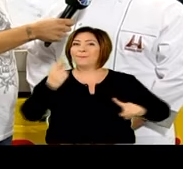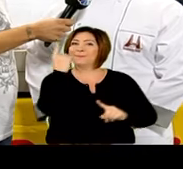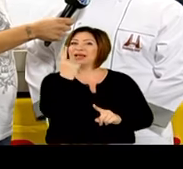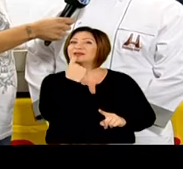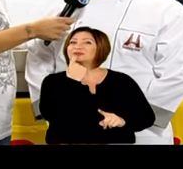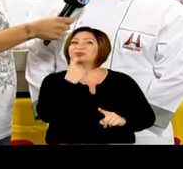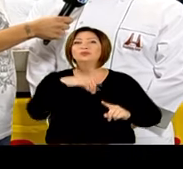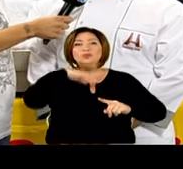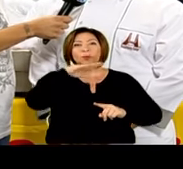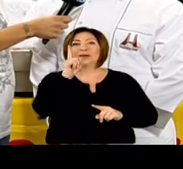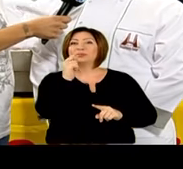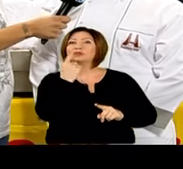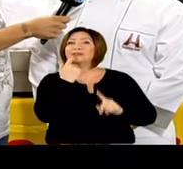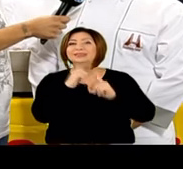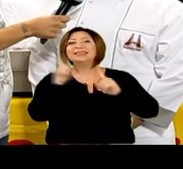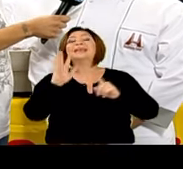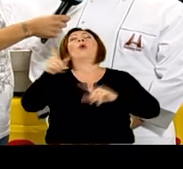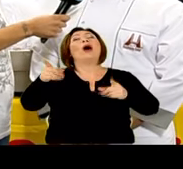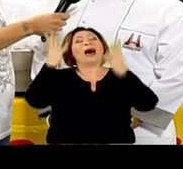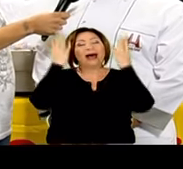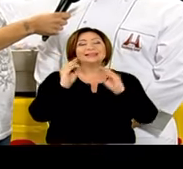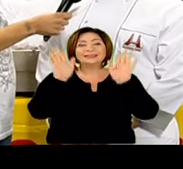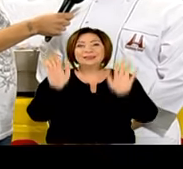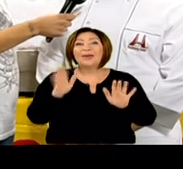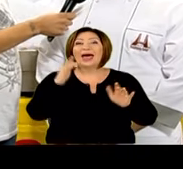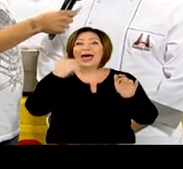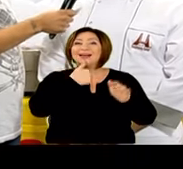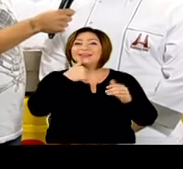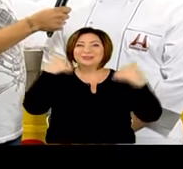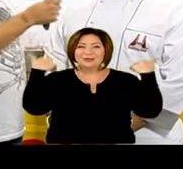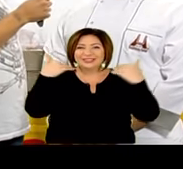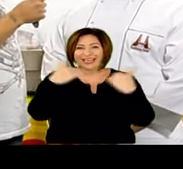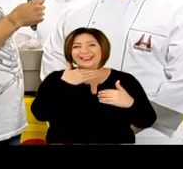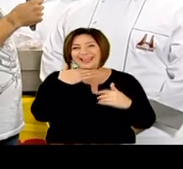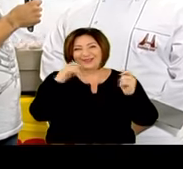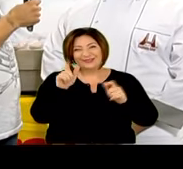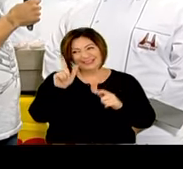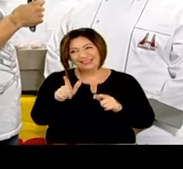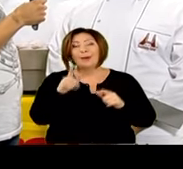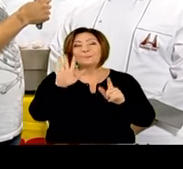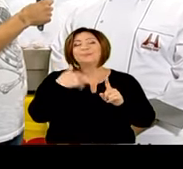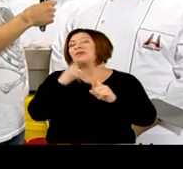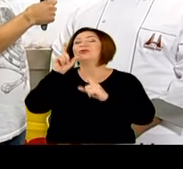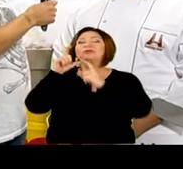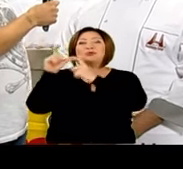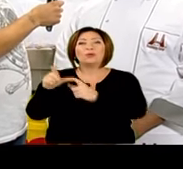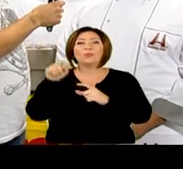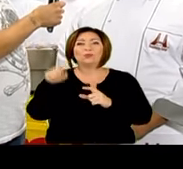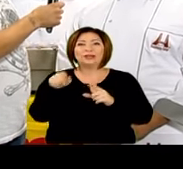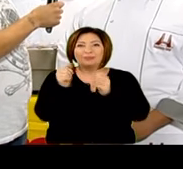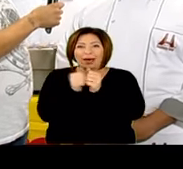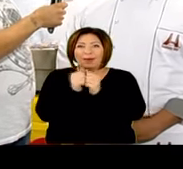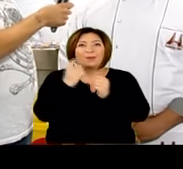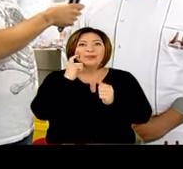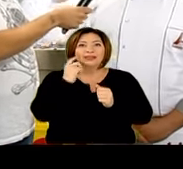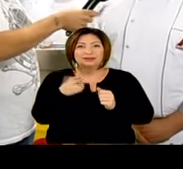1 yaşını doldurmuş, 1,5 yaşını geçmemiş. Tamam, onu anladım. Erkek onu kuzu anladım. Etinden yapılması gerekiyor. Şimdi şöyle ben size sorayım. Mesela bunun yanında patates